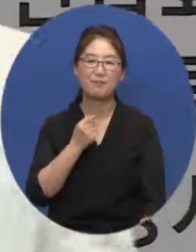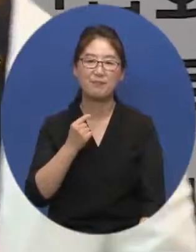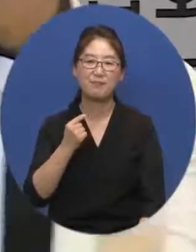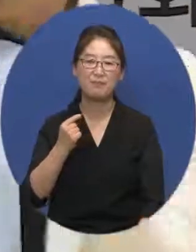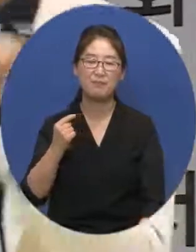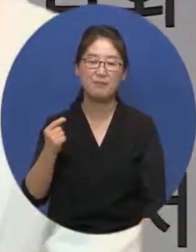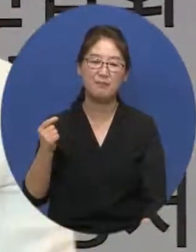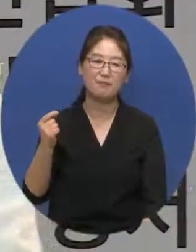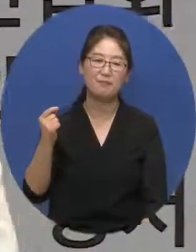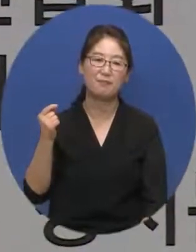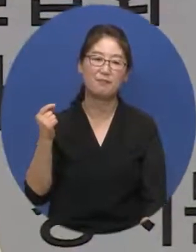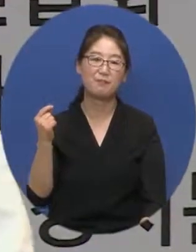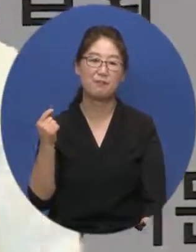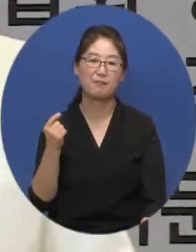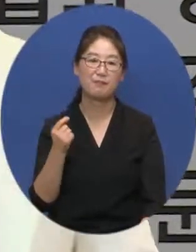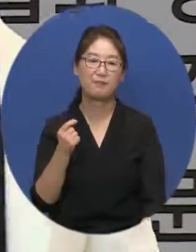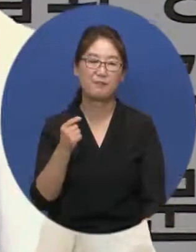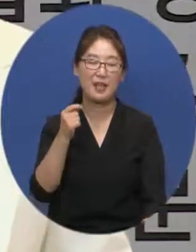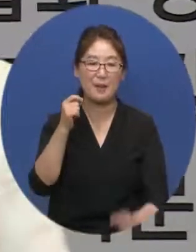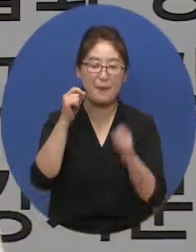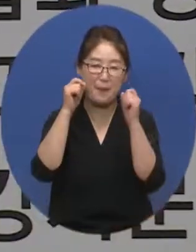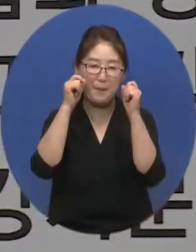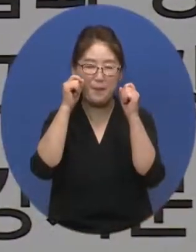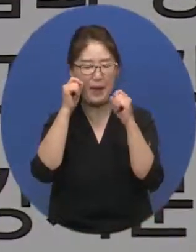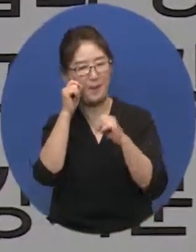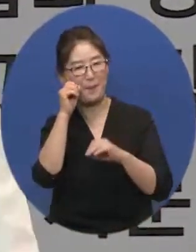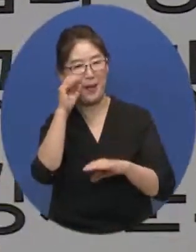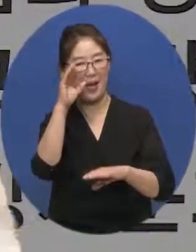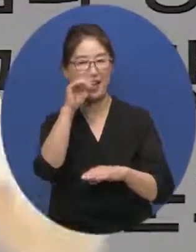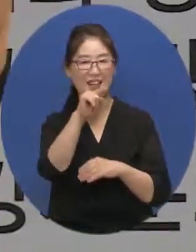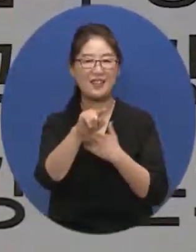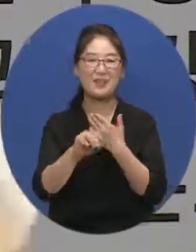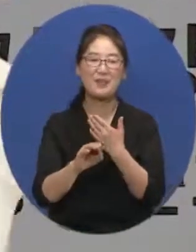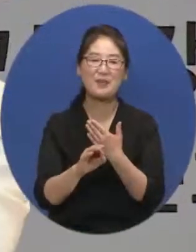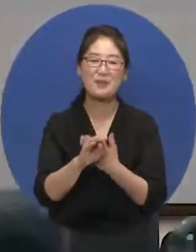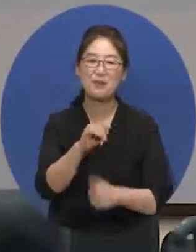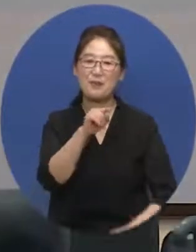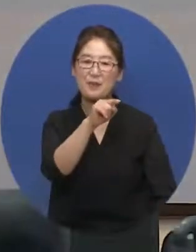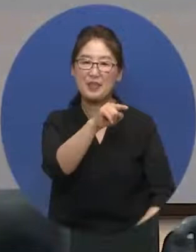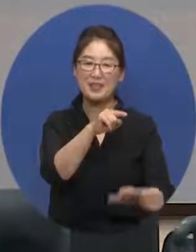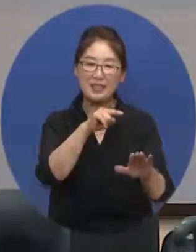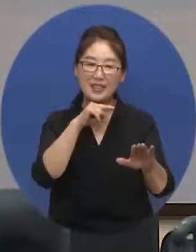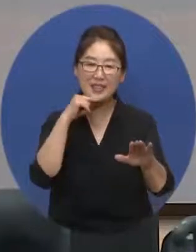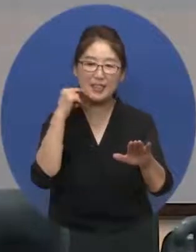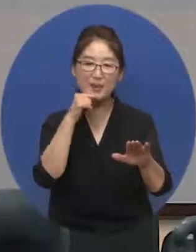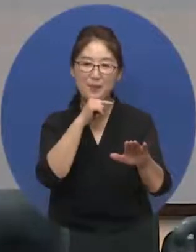취하고 싶어, 취하고 싶어. 윙크하며 붉은 입술로